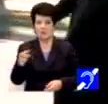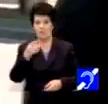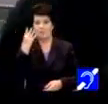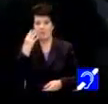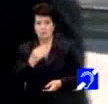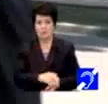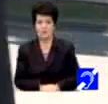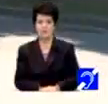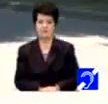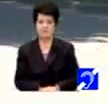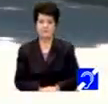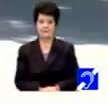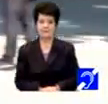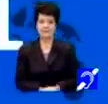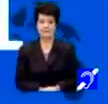Moldova.